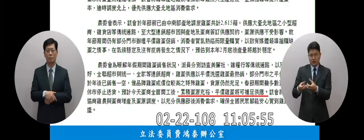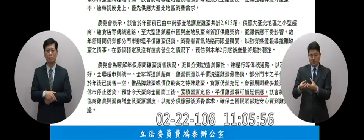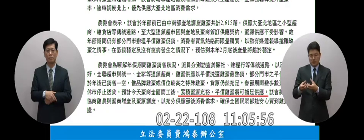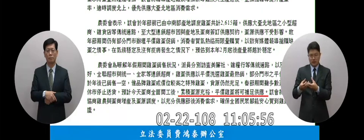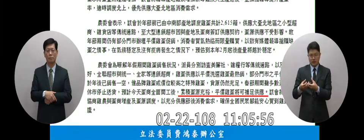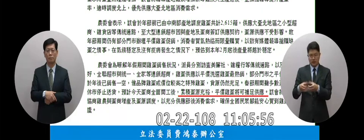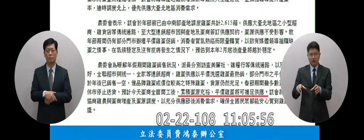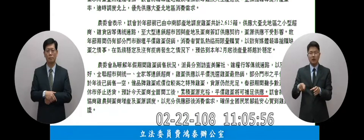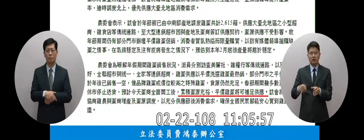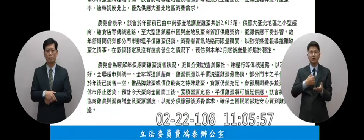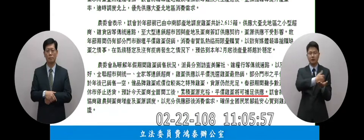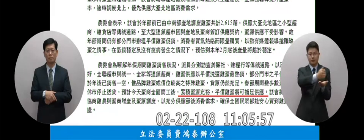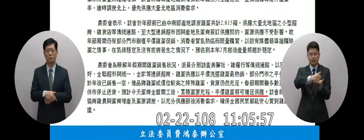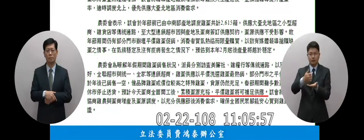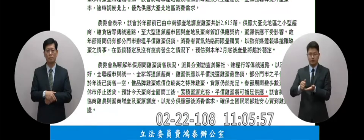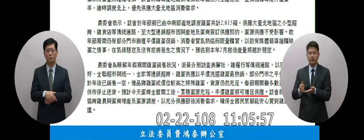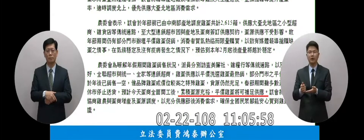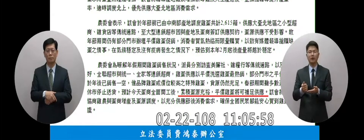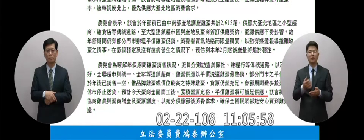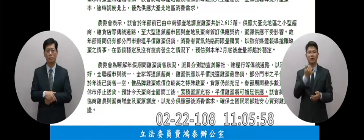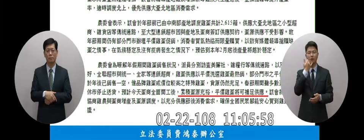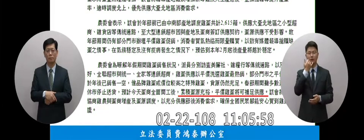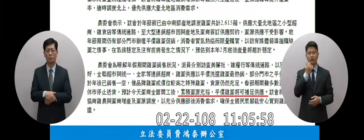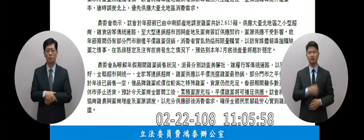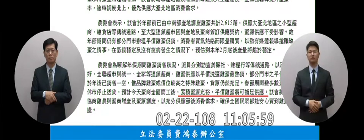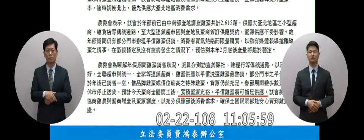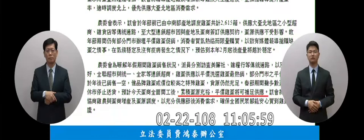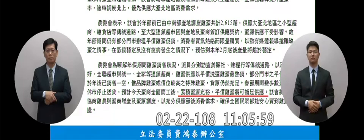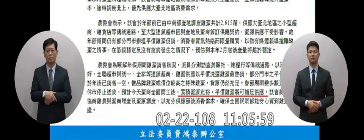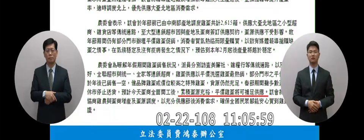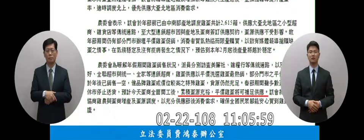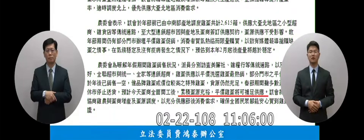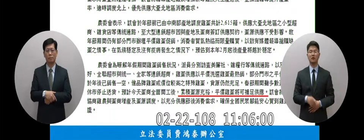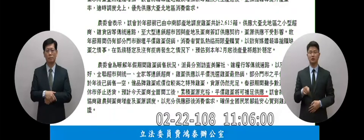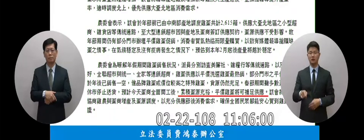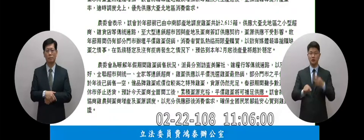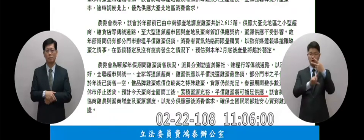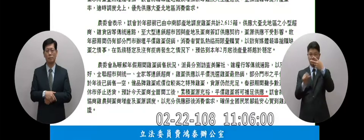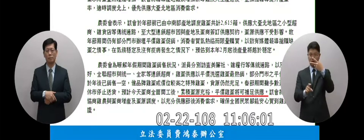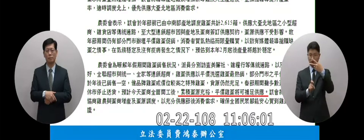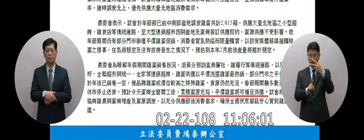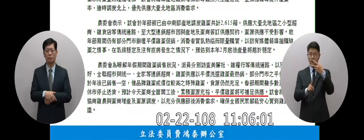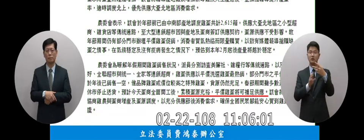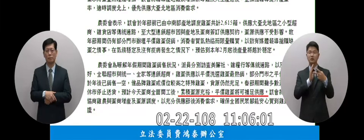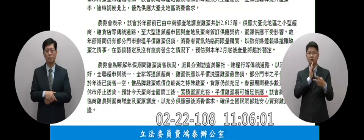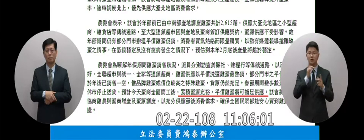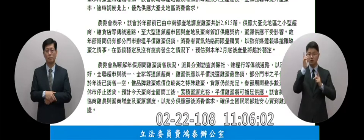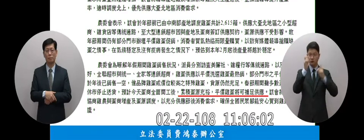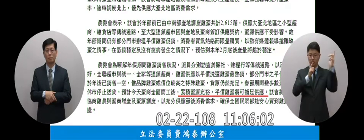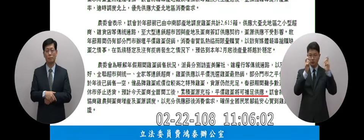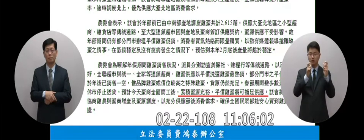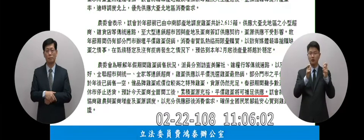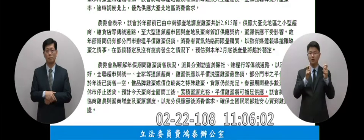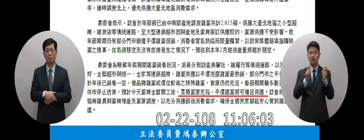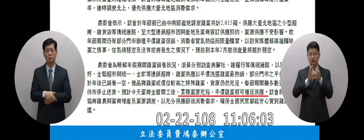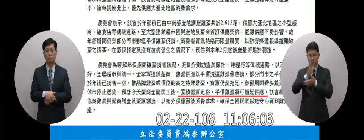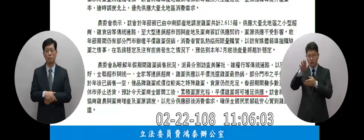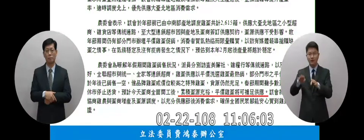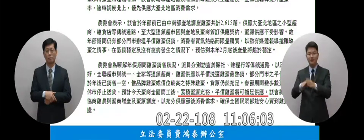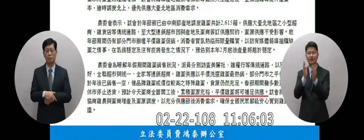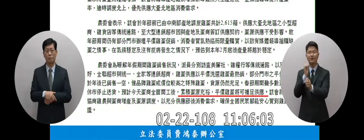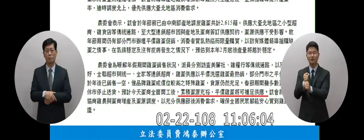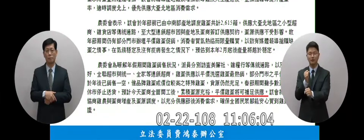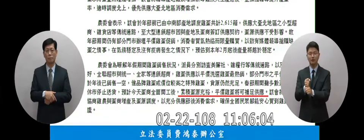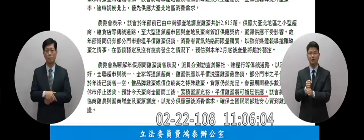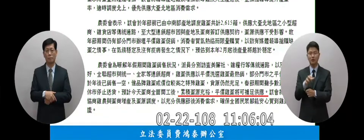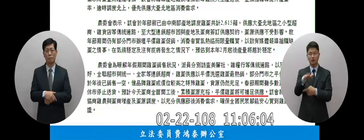将可供应。院长，这是上班春节长假上班以后的第一天，